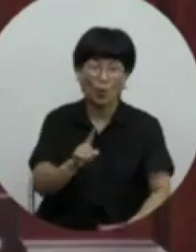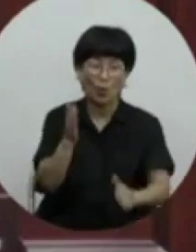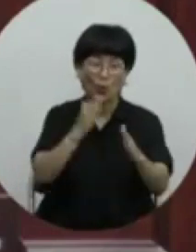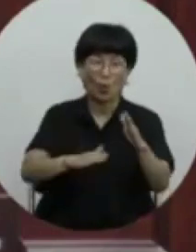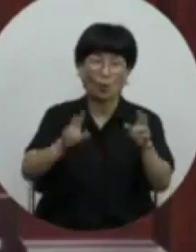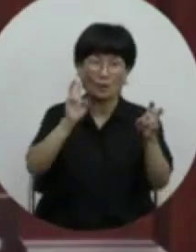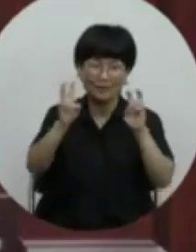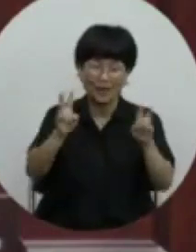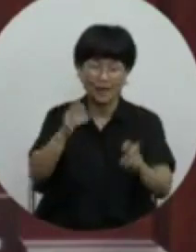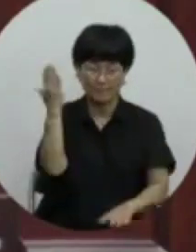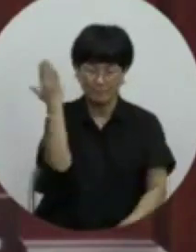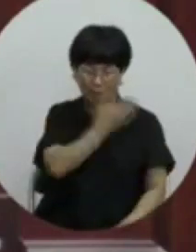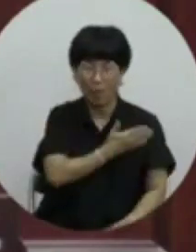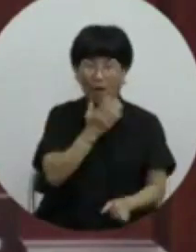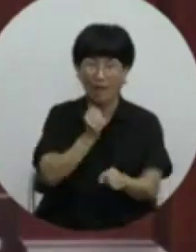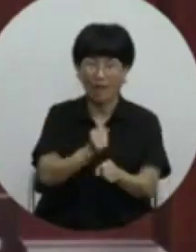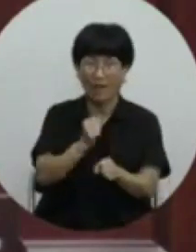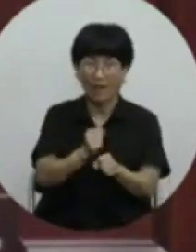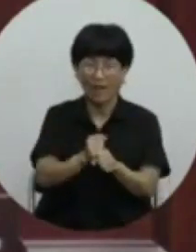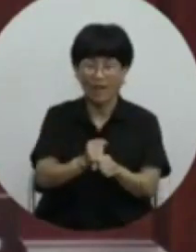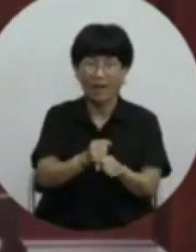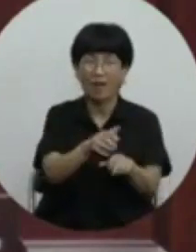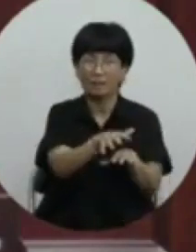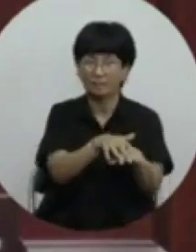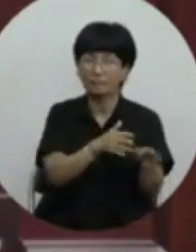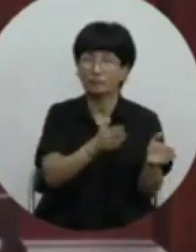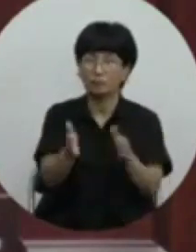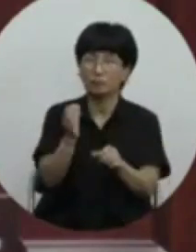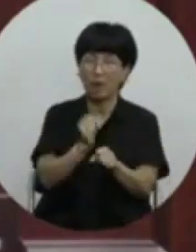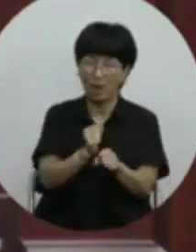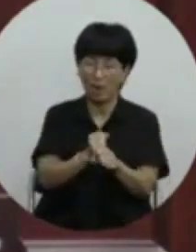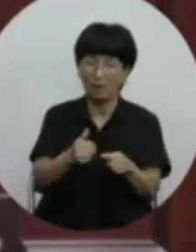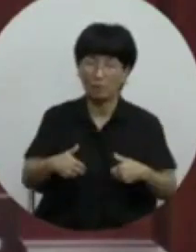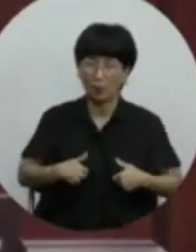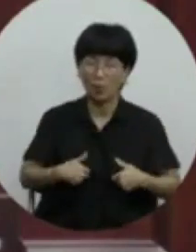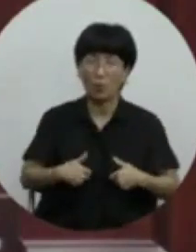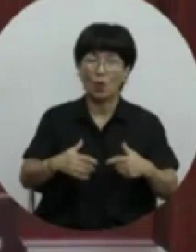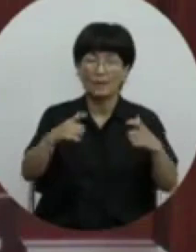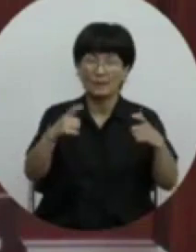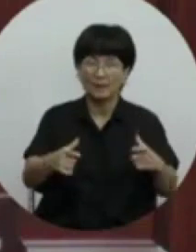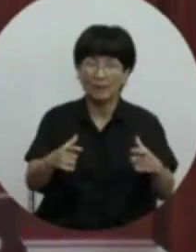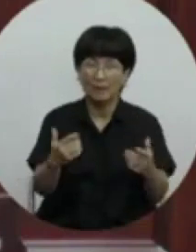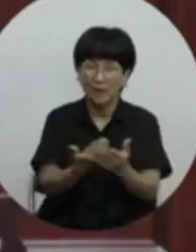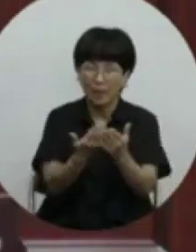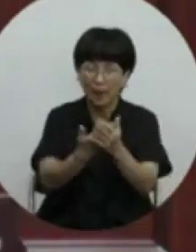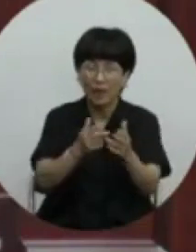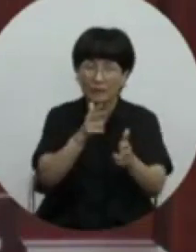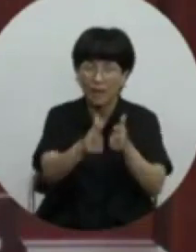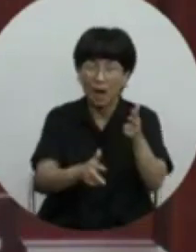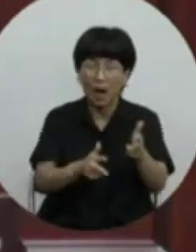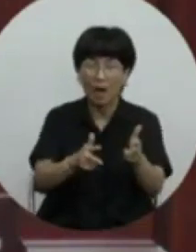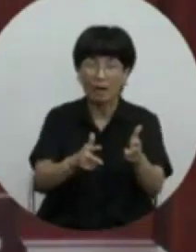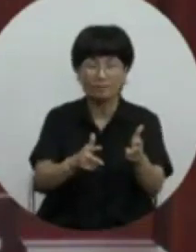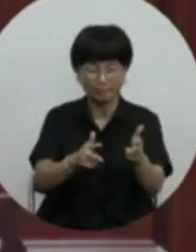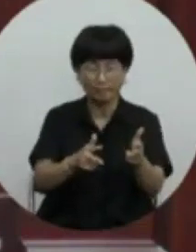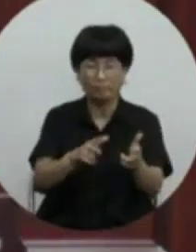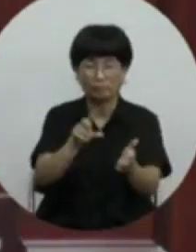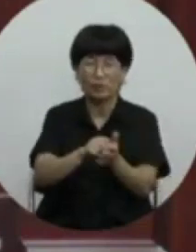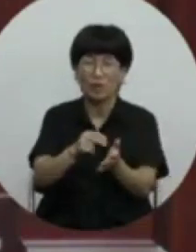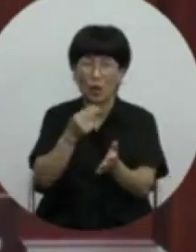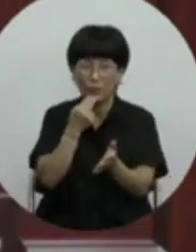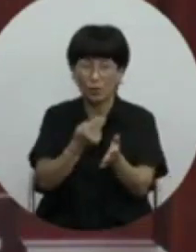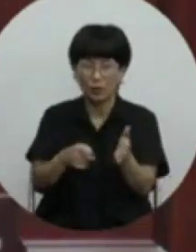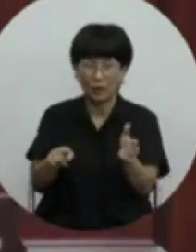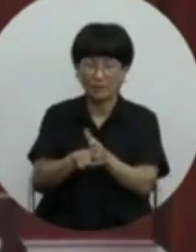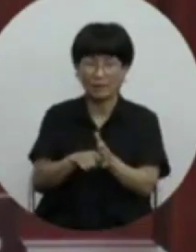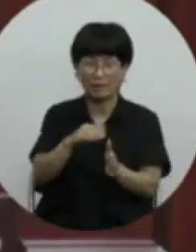투명 경영 체제를 유지할 수 있는 장치들이 마련되어야 하고 지역 개발 사업의 독점으로 인한 폐해를 방지하면서 공정거래